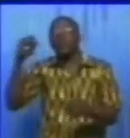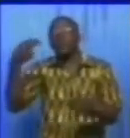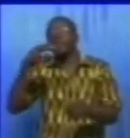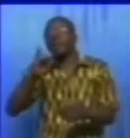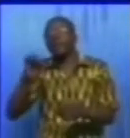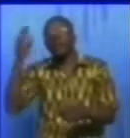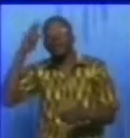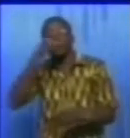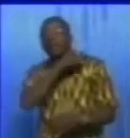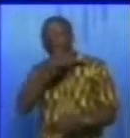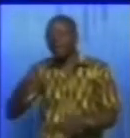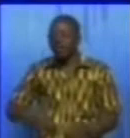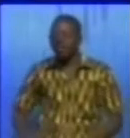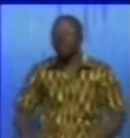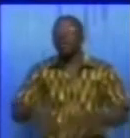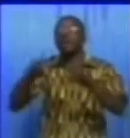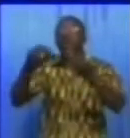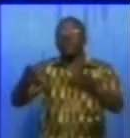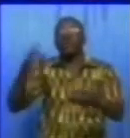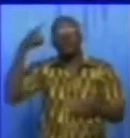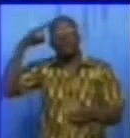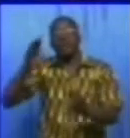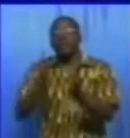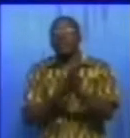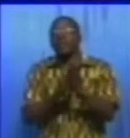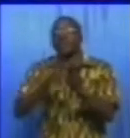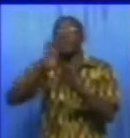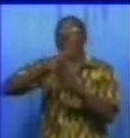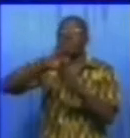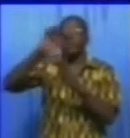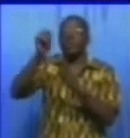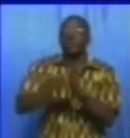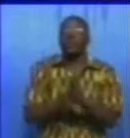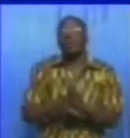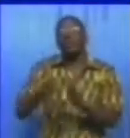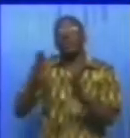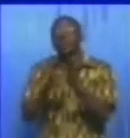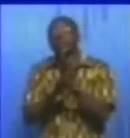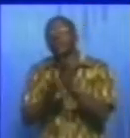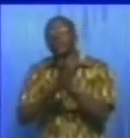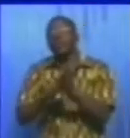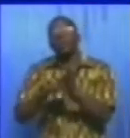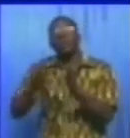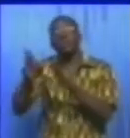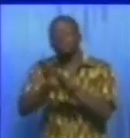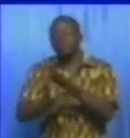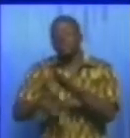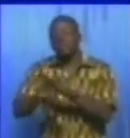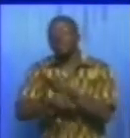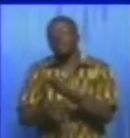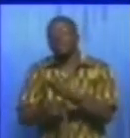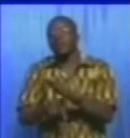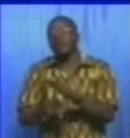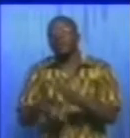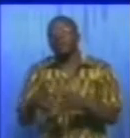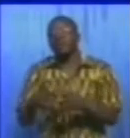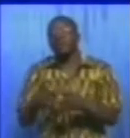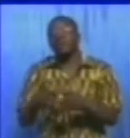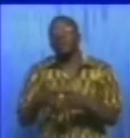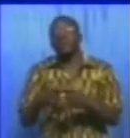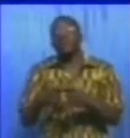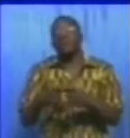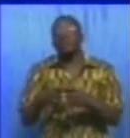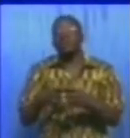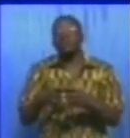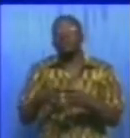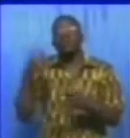avoir a donné un cours aux pensionnaires de l'école de formation des enseignants du primaire. Quand l'enfant hésite, je lui dis fais un